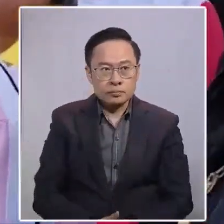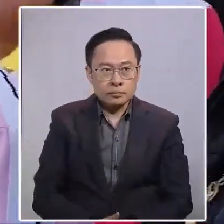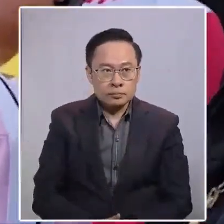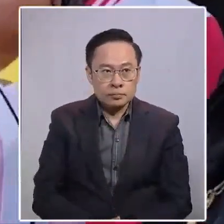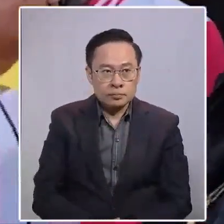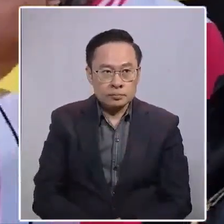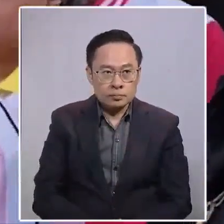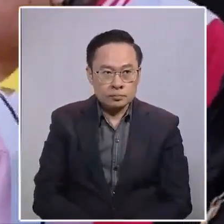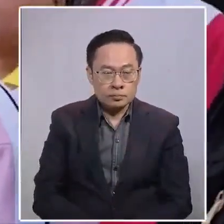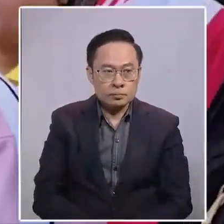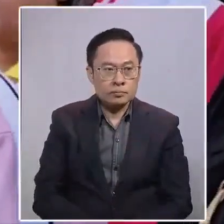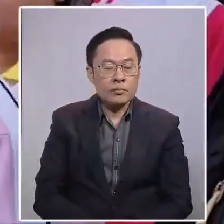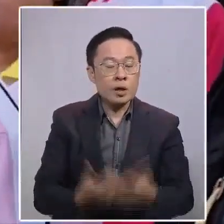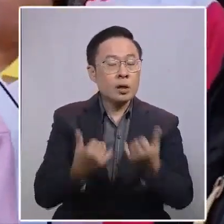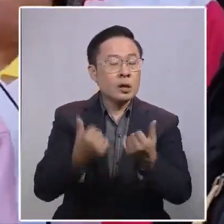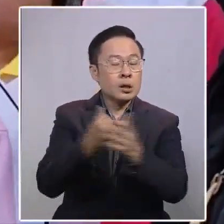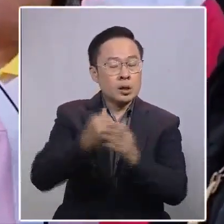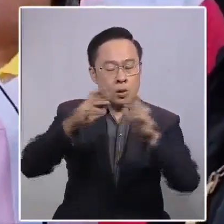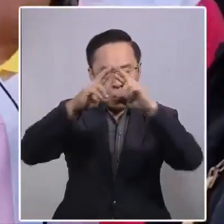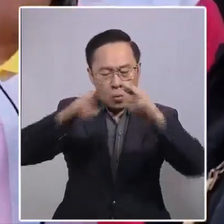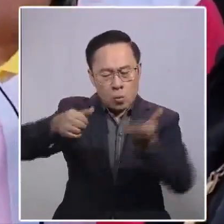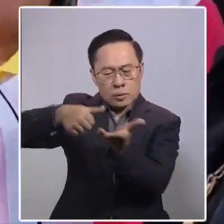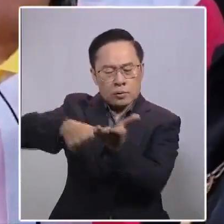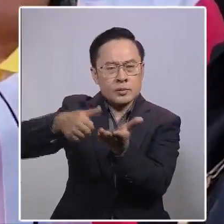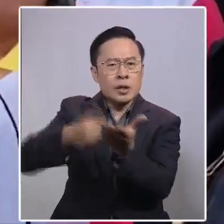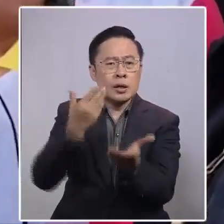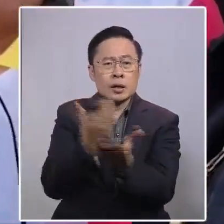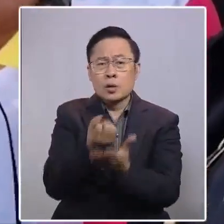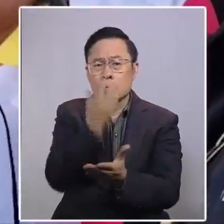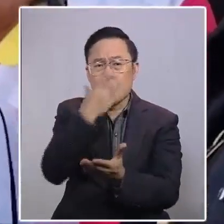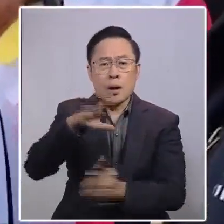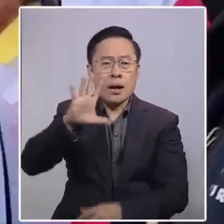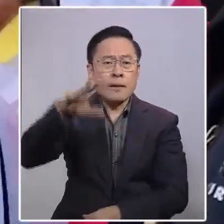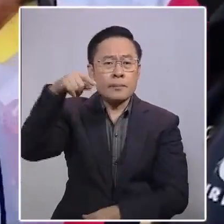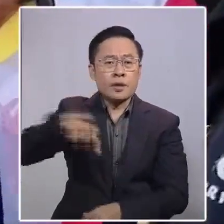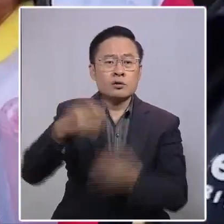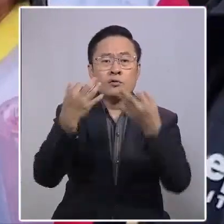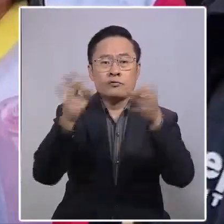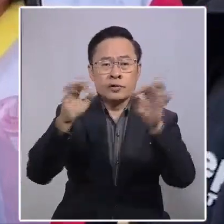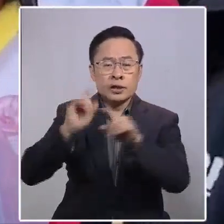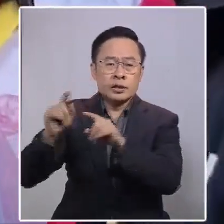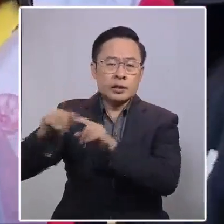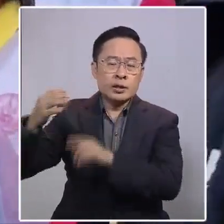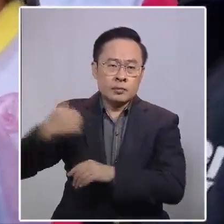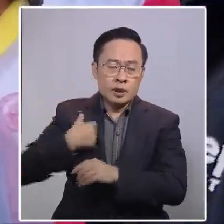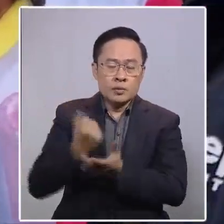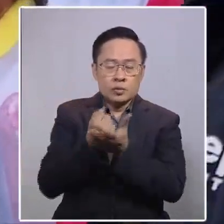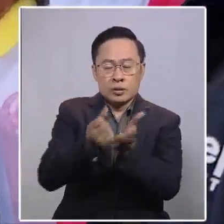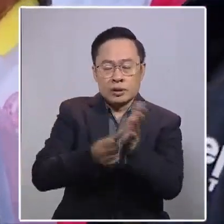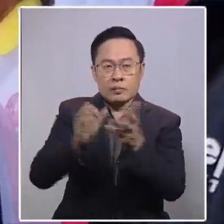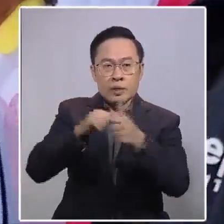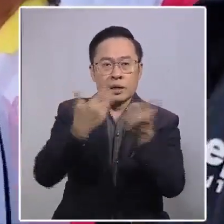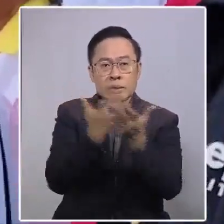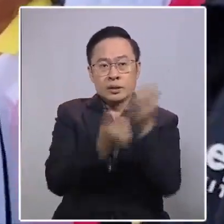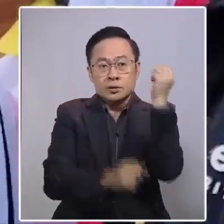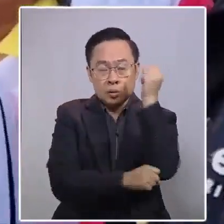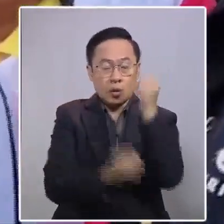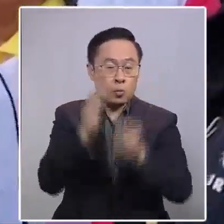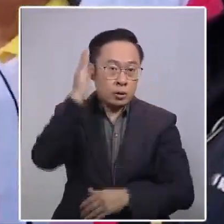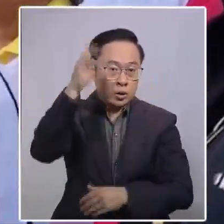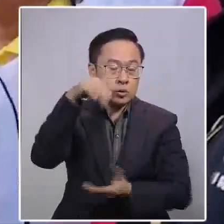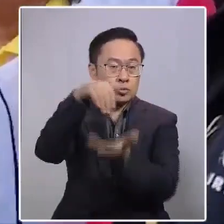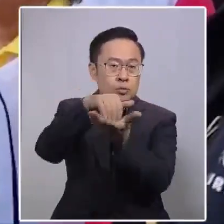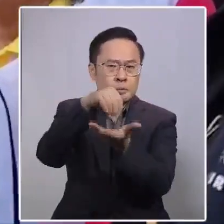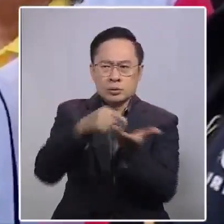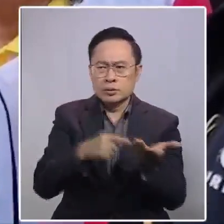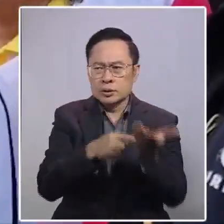รียมเสนองดดอกเบี้ยโรงรับจำนำ 5,000 บาทหนุนนโยบายแก้หนี้และการประชุมคณะรัฐมนตรีวันพรุ่งนี้พม.จะเสนอศูนย์บริบ